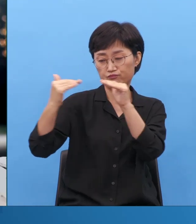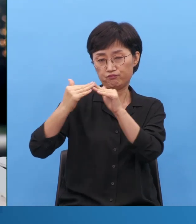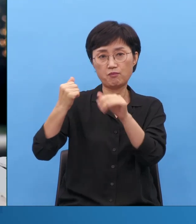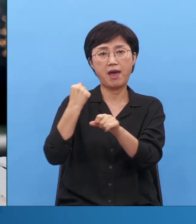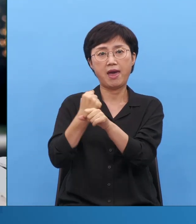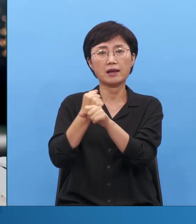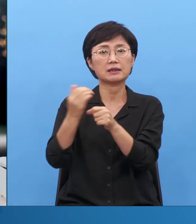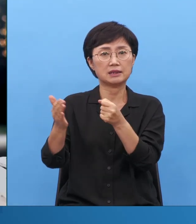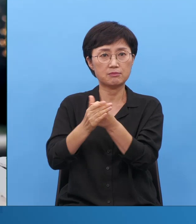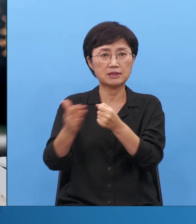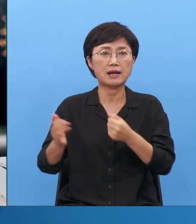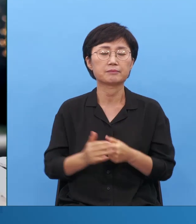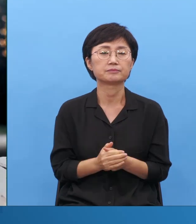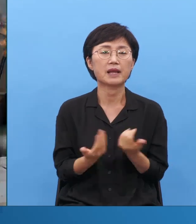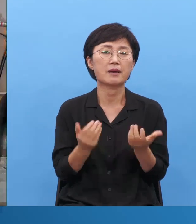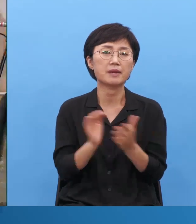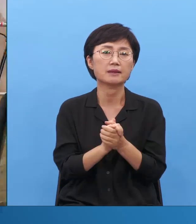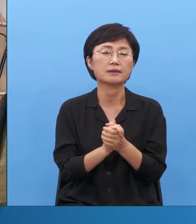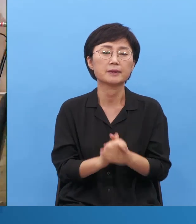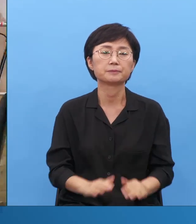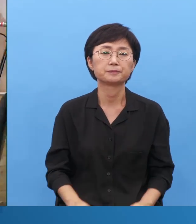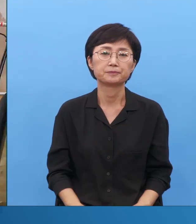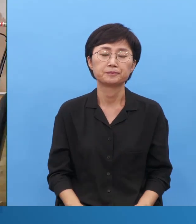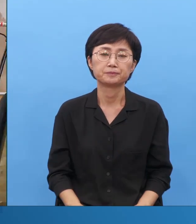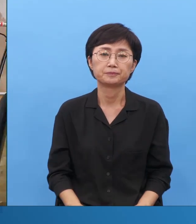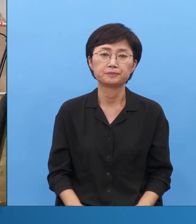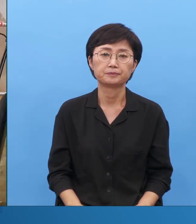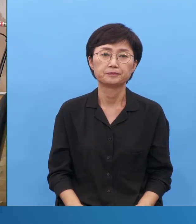동등으로 삼으심이르라. 아멘.